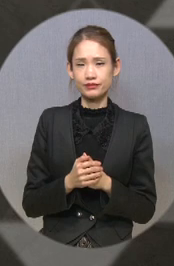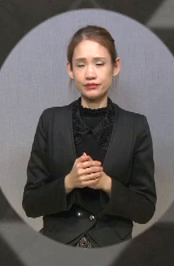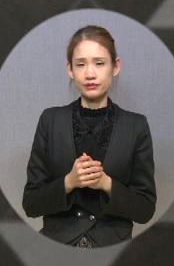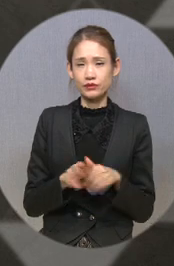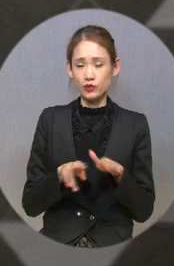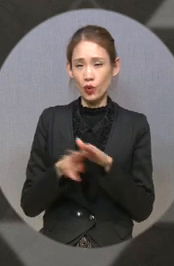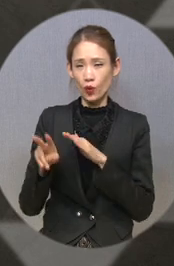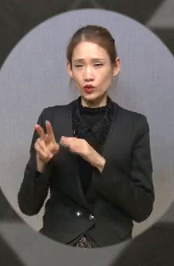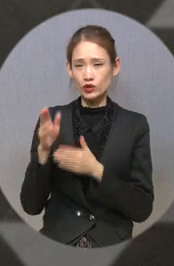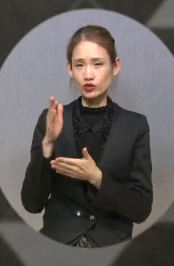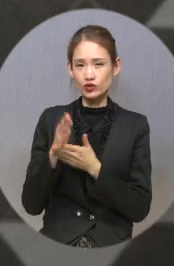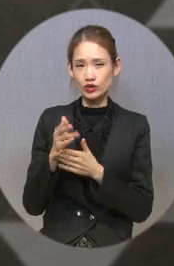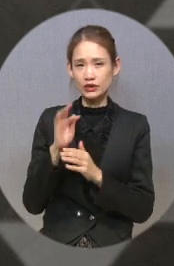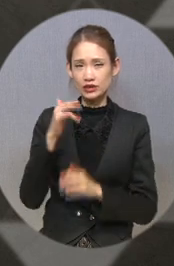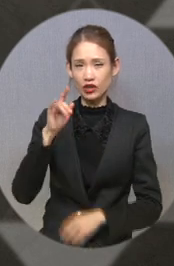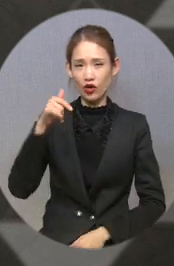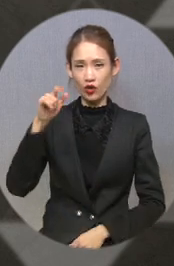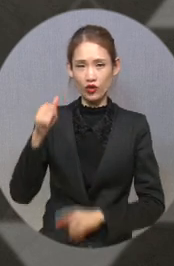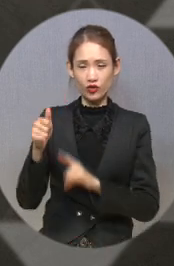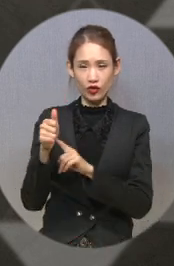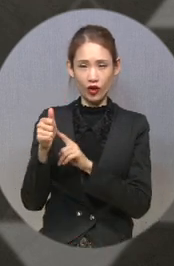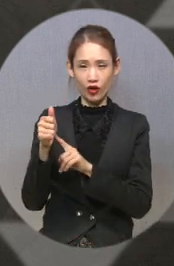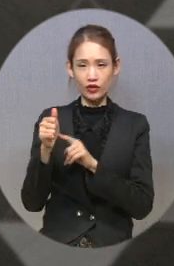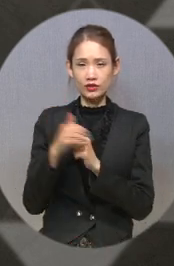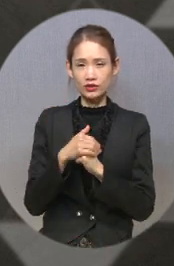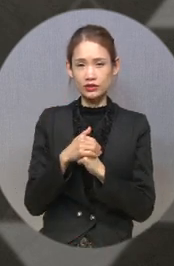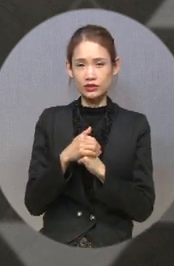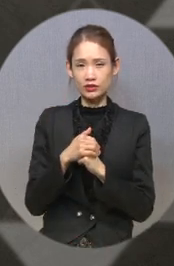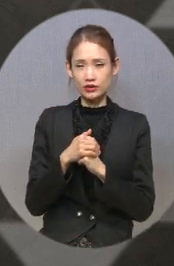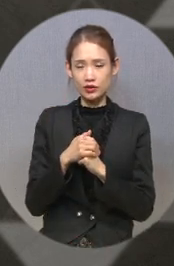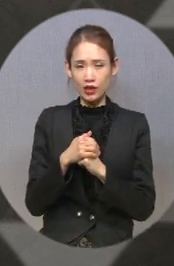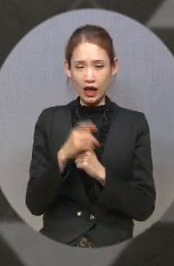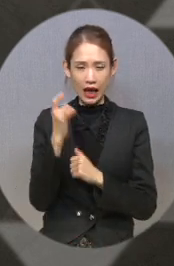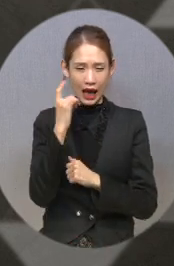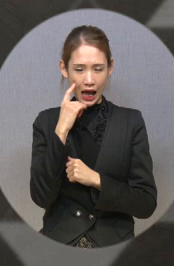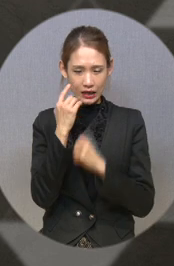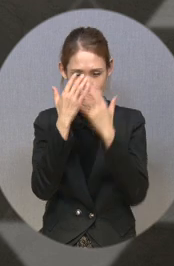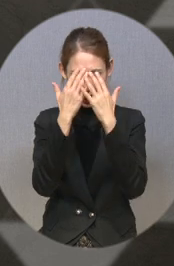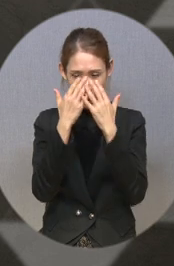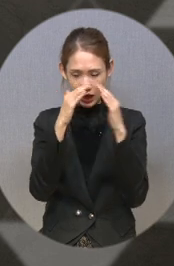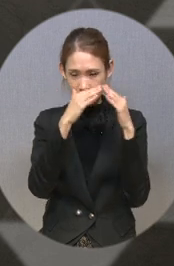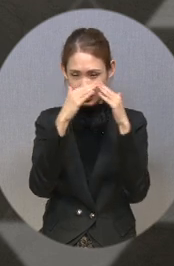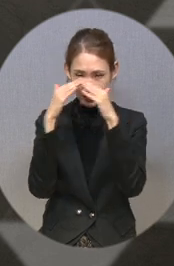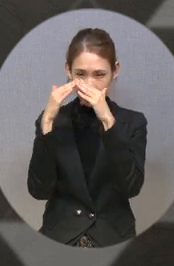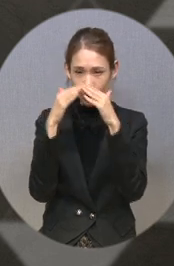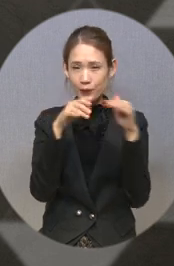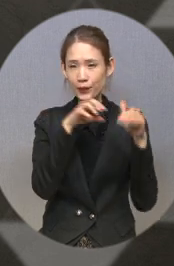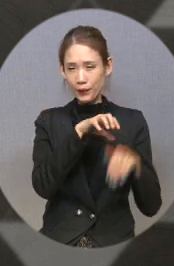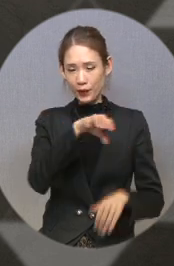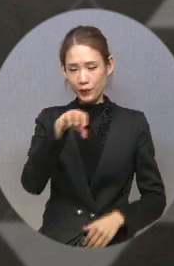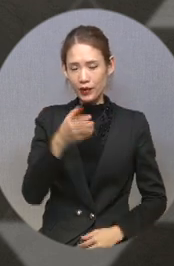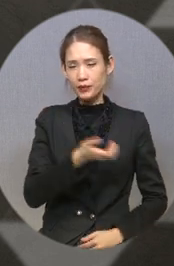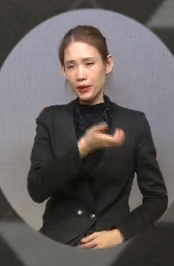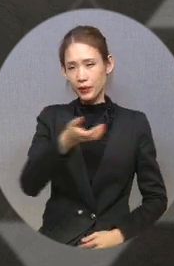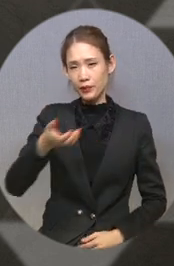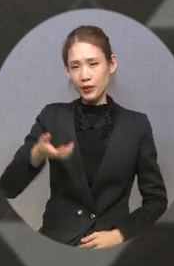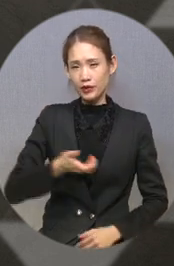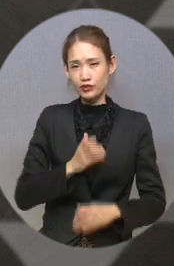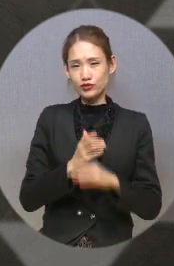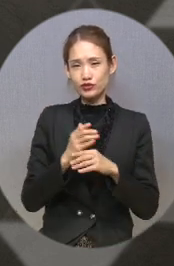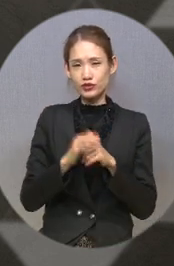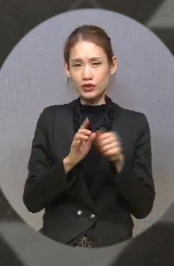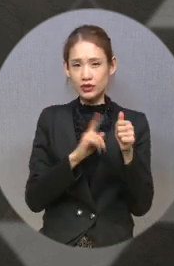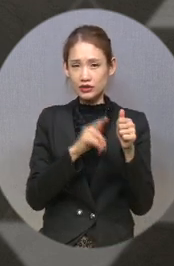도주 중인 정경희 씨는 친구네 집으로 위장 전입을 하여 주거지를 옮겨 다니고 있습니다. 정경희